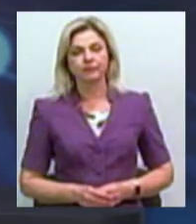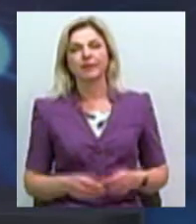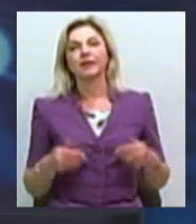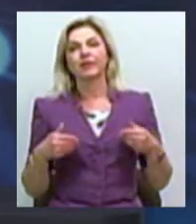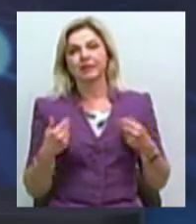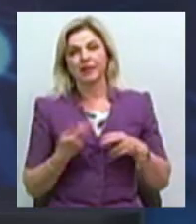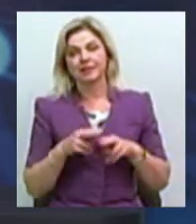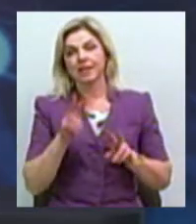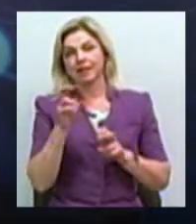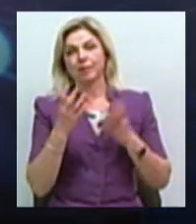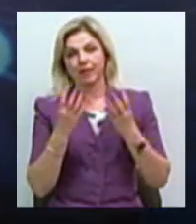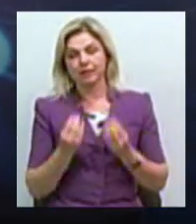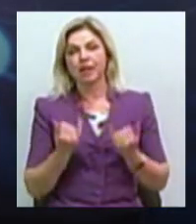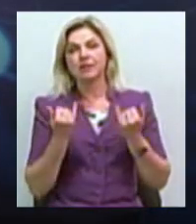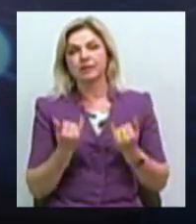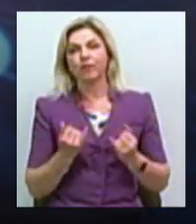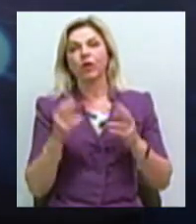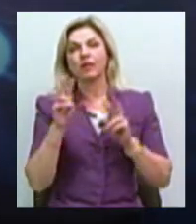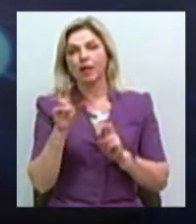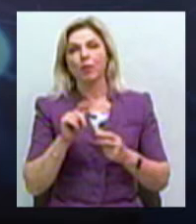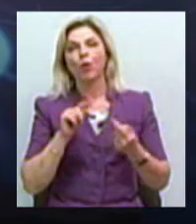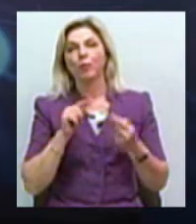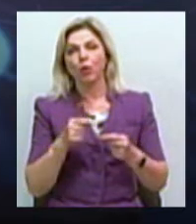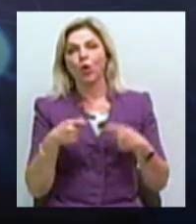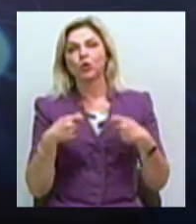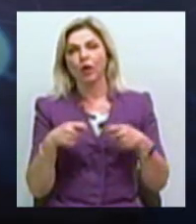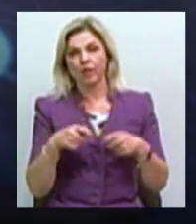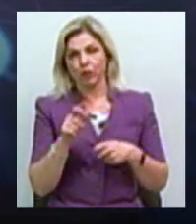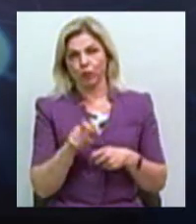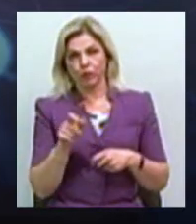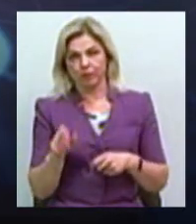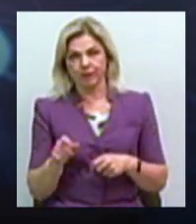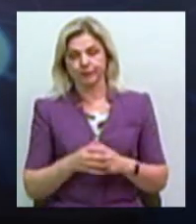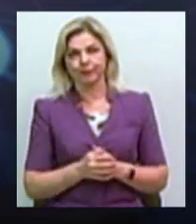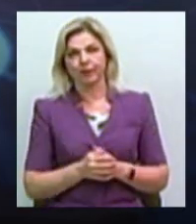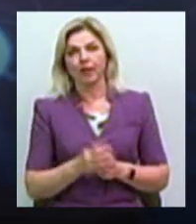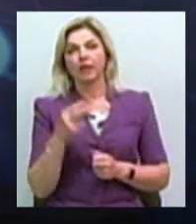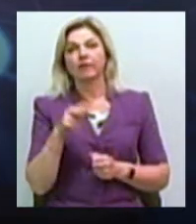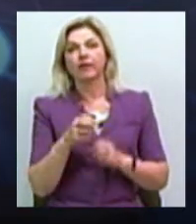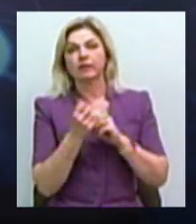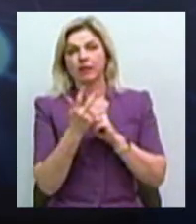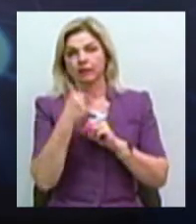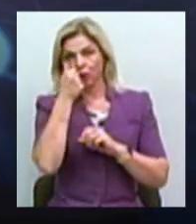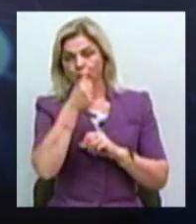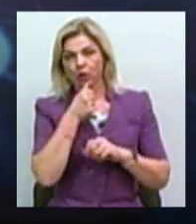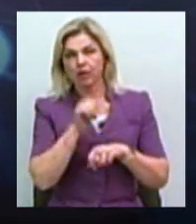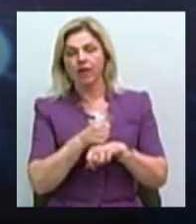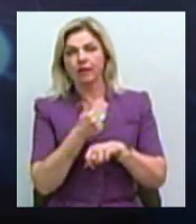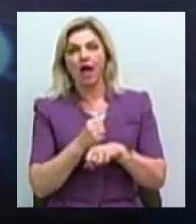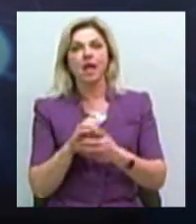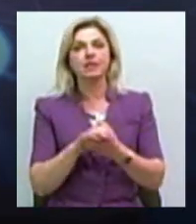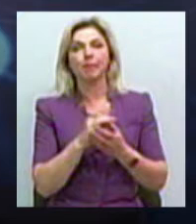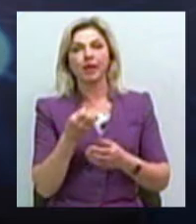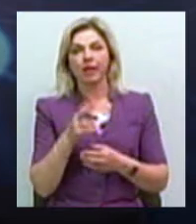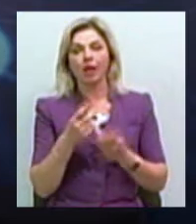Вітаю, це тема дня, а тема нашого ефіру – протидія торгівлі людьми. У 2013 році Генеральна асамблея